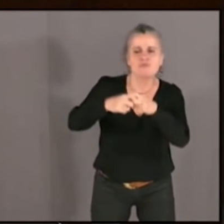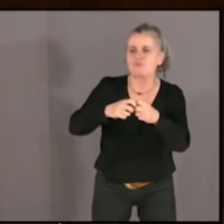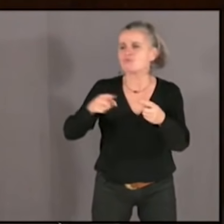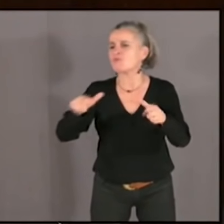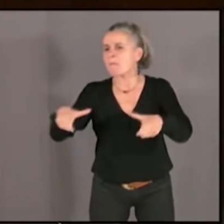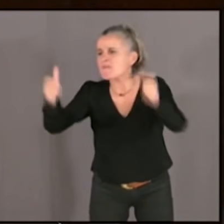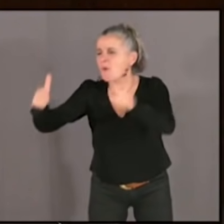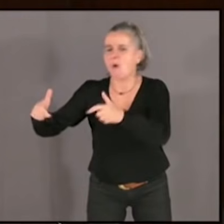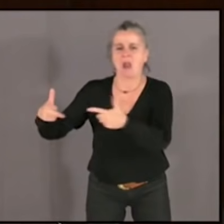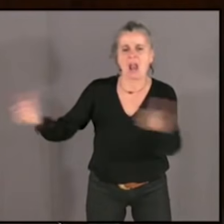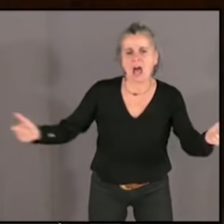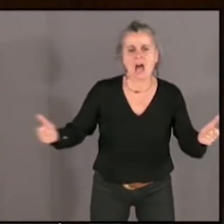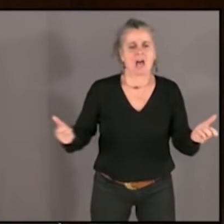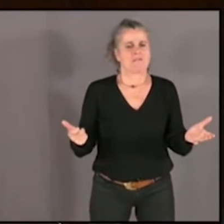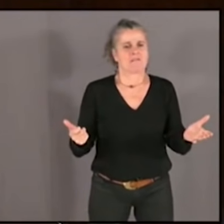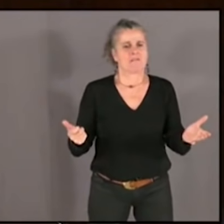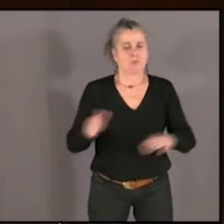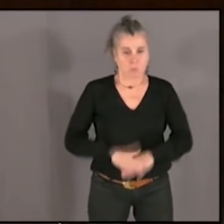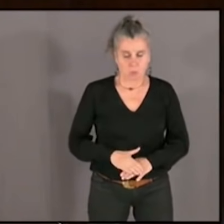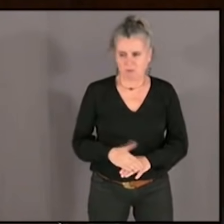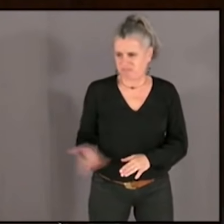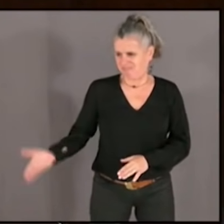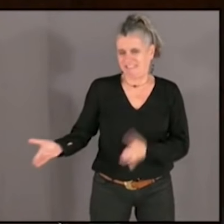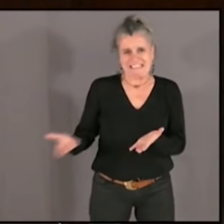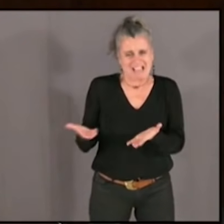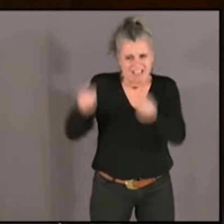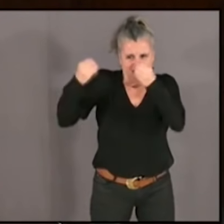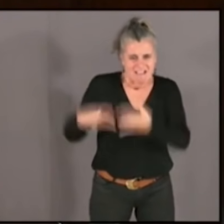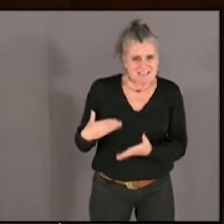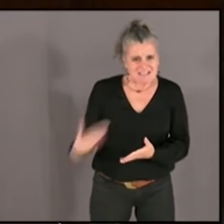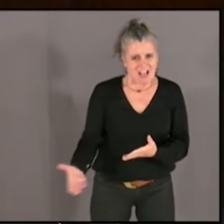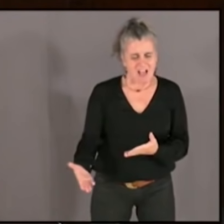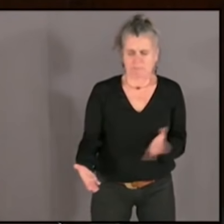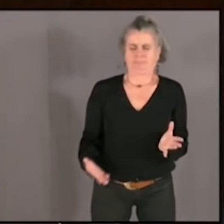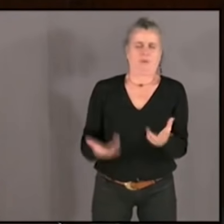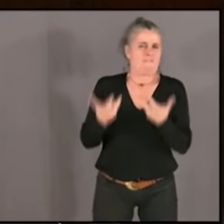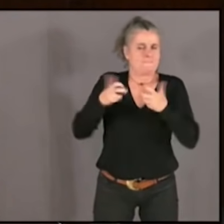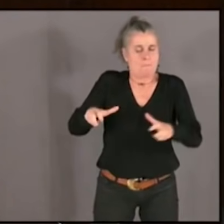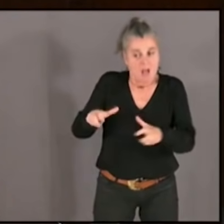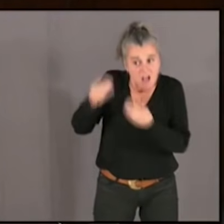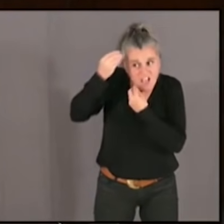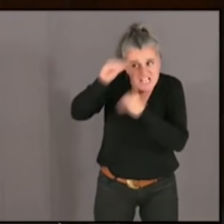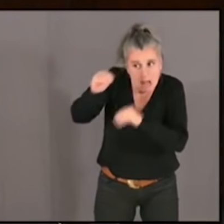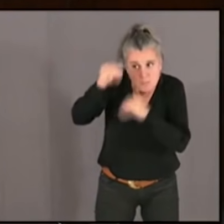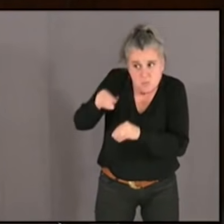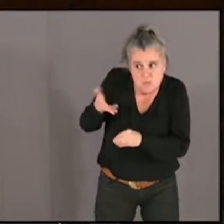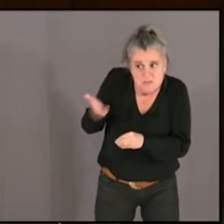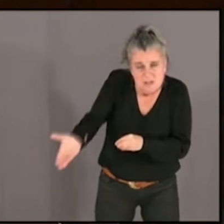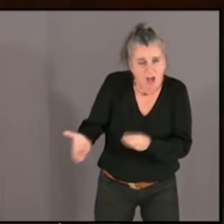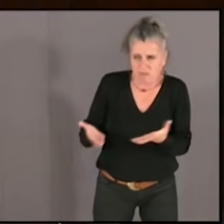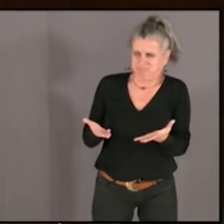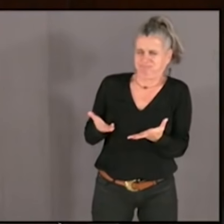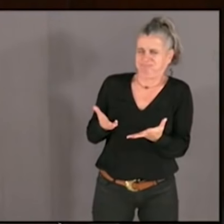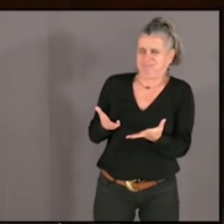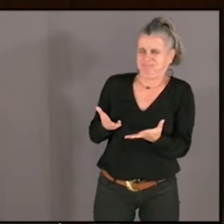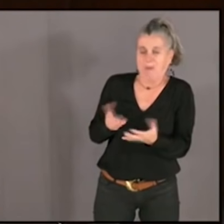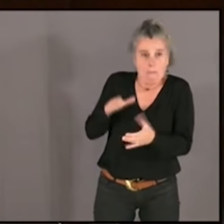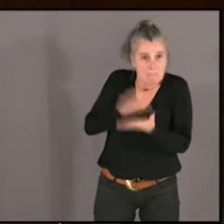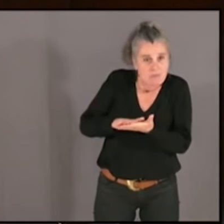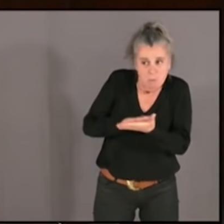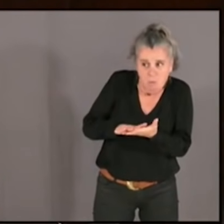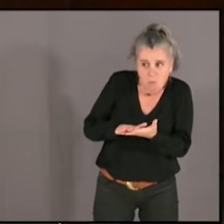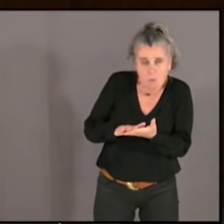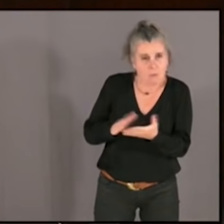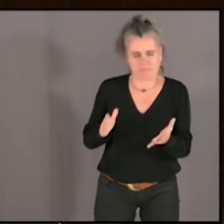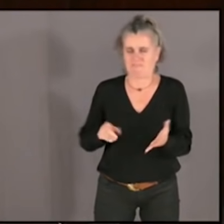de raison de continuer à subventionner et à pardonner à ces crapules. Il faut sévir, monsieur le maire. Et vous pouvez